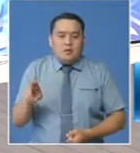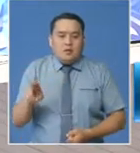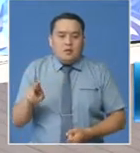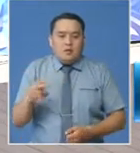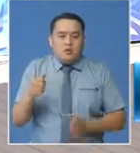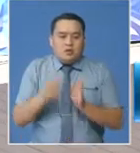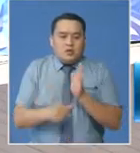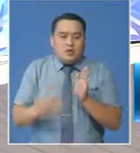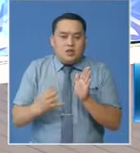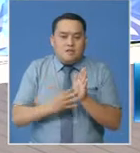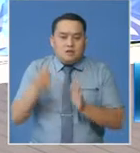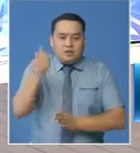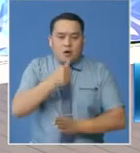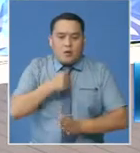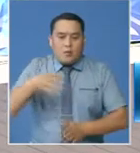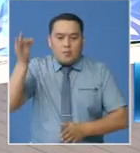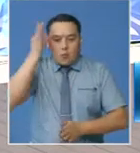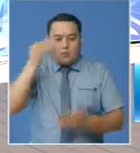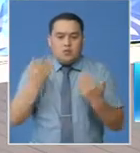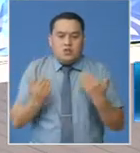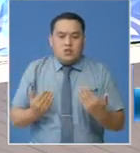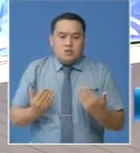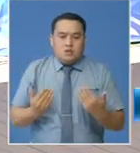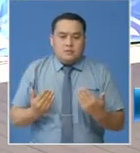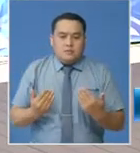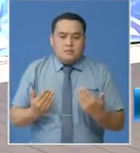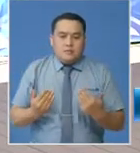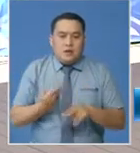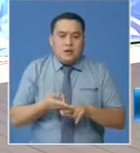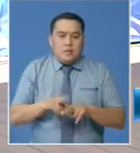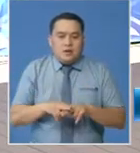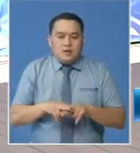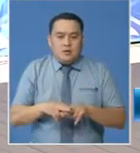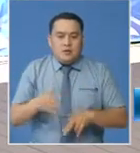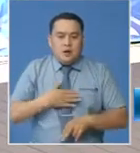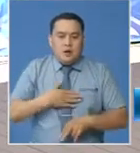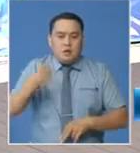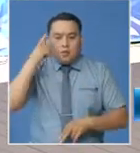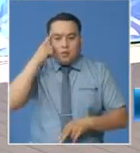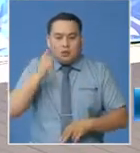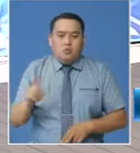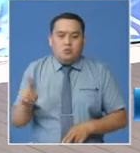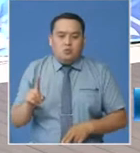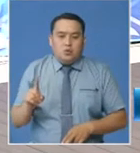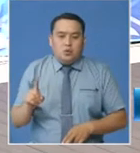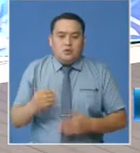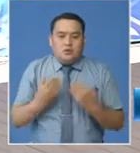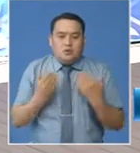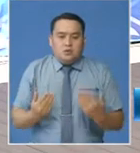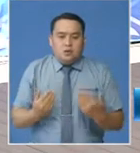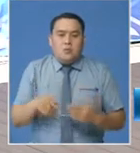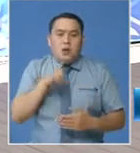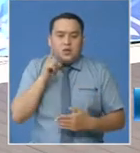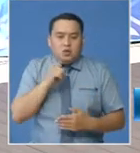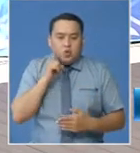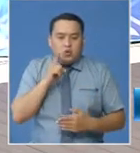декабря 1969 года помню до сих пор. Поэтому я думаю, что сегодняшняя